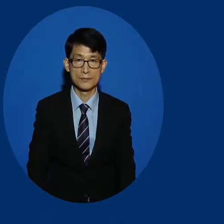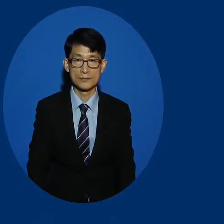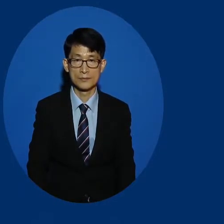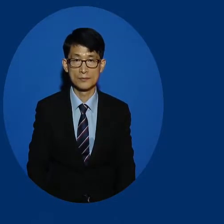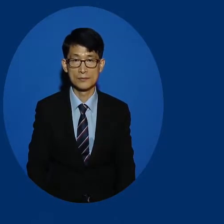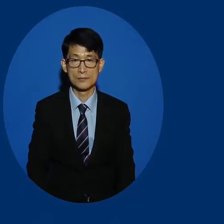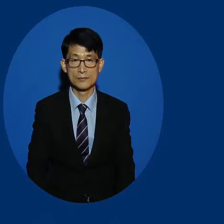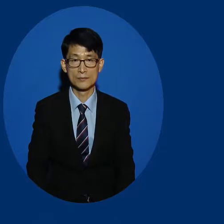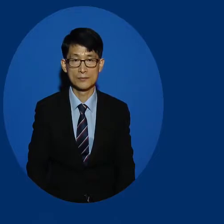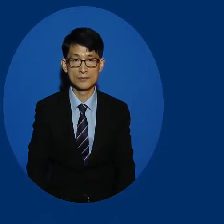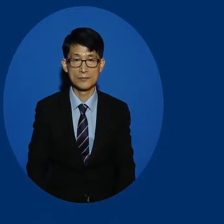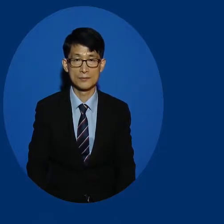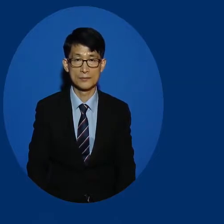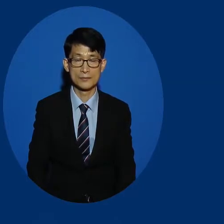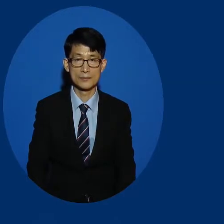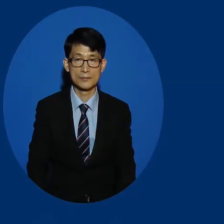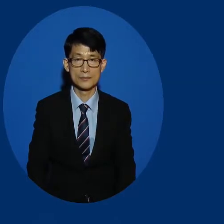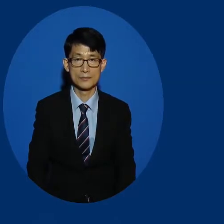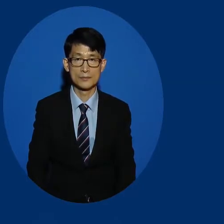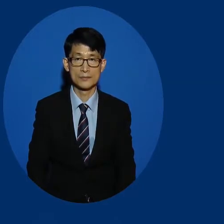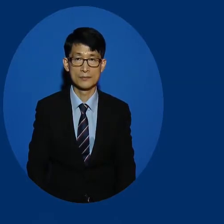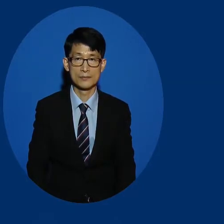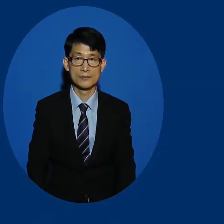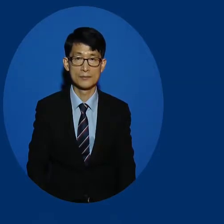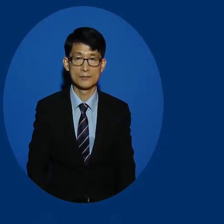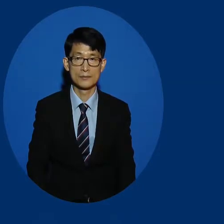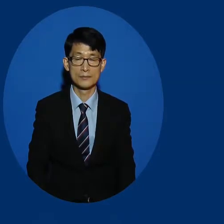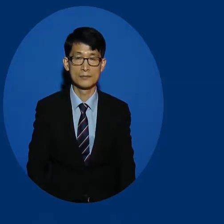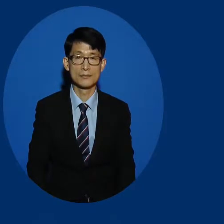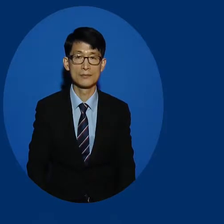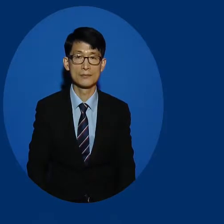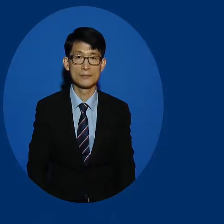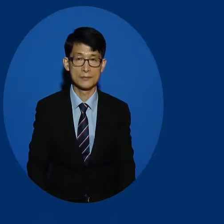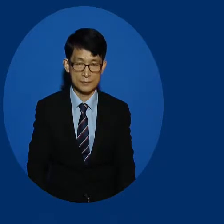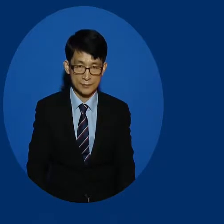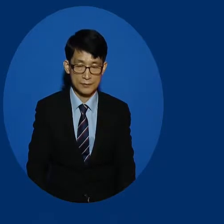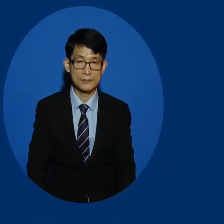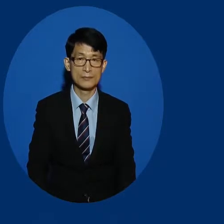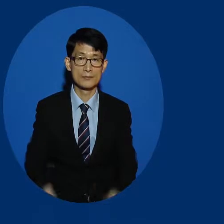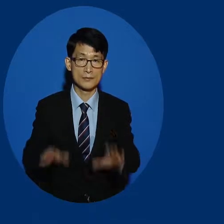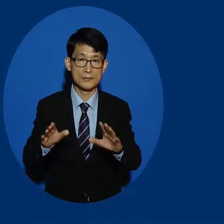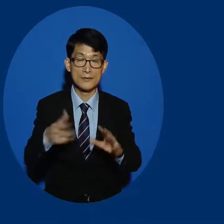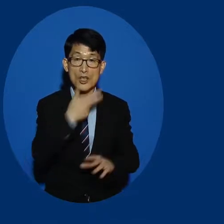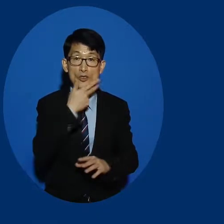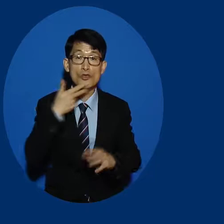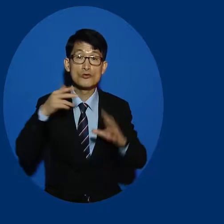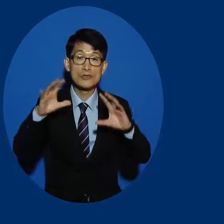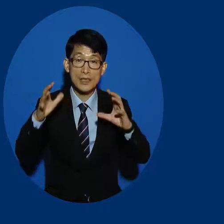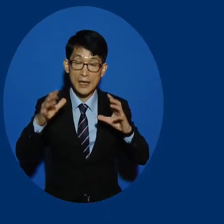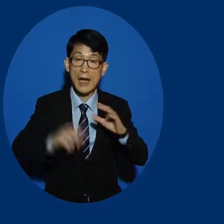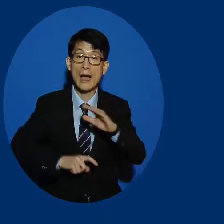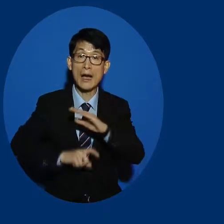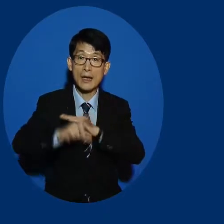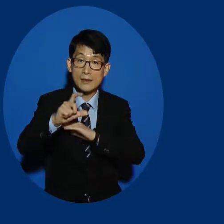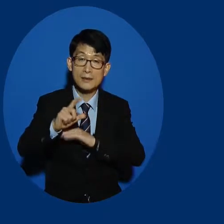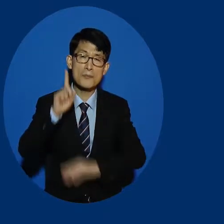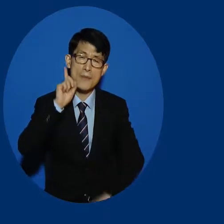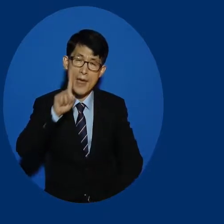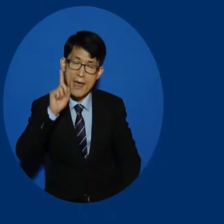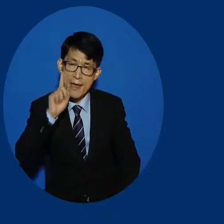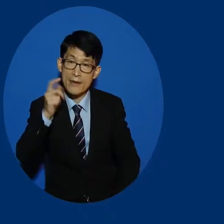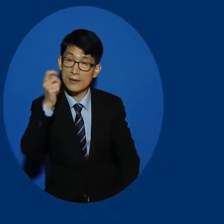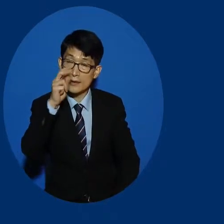in with me. Jump up and dance, clap your hands. 그 나라의 아이들은 매일 아침마다 TV를